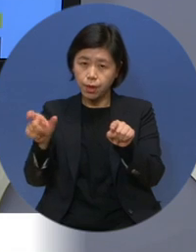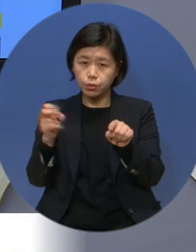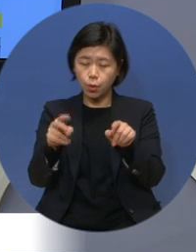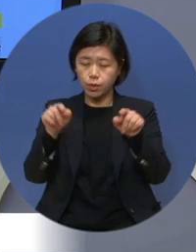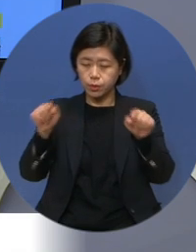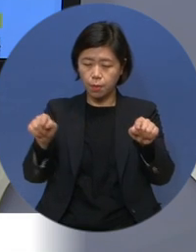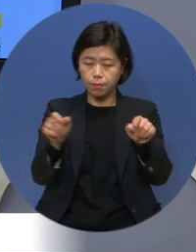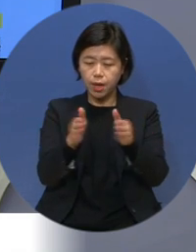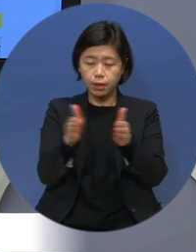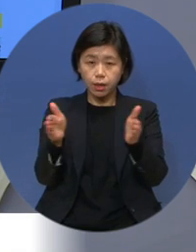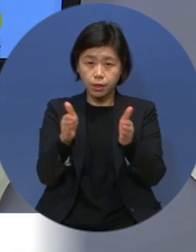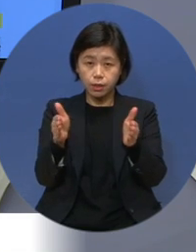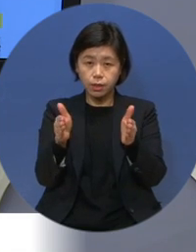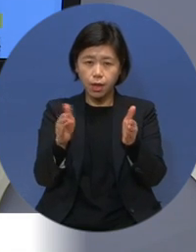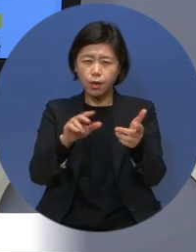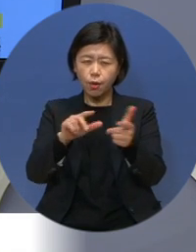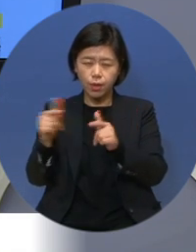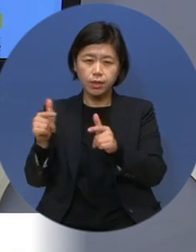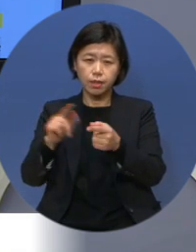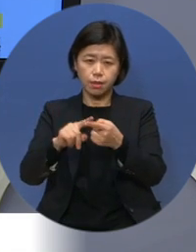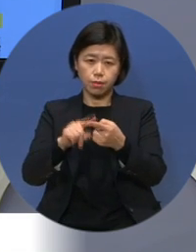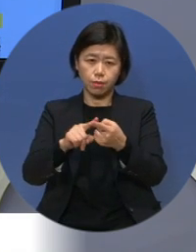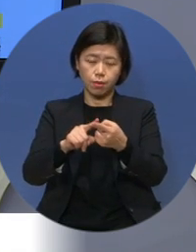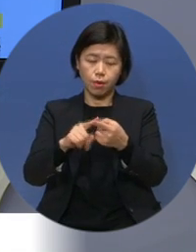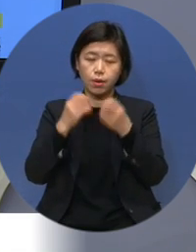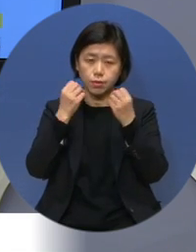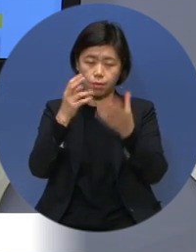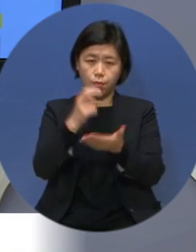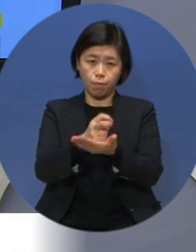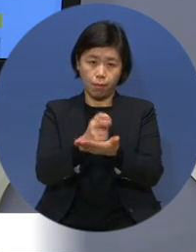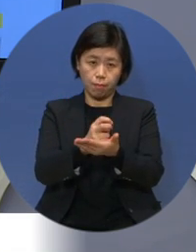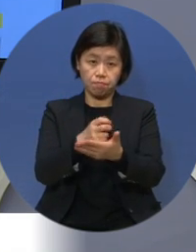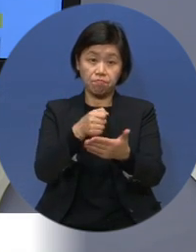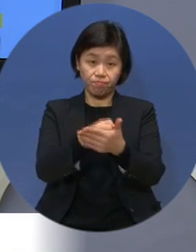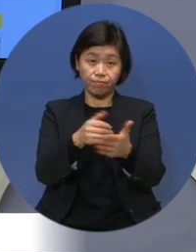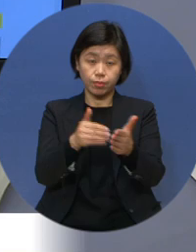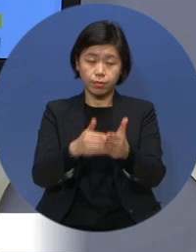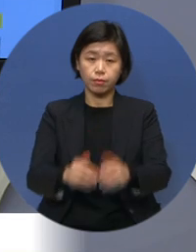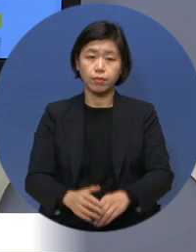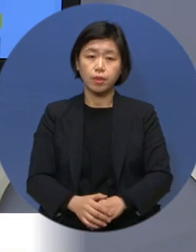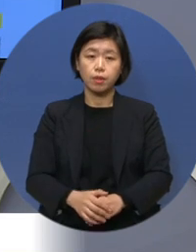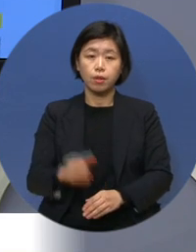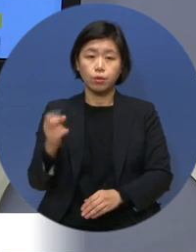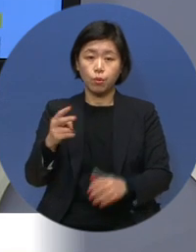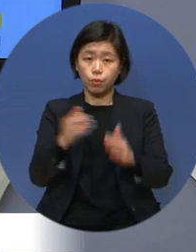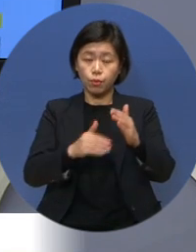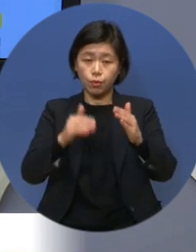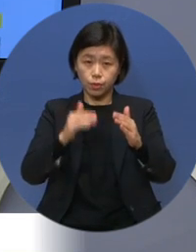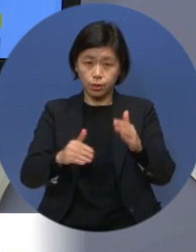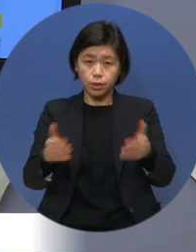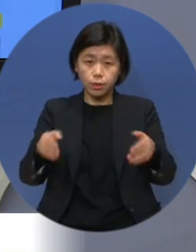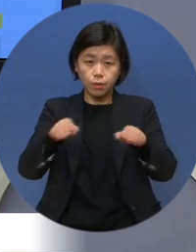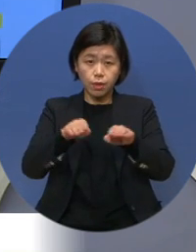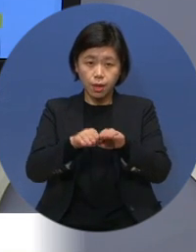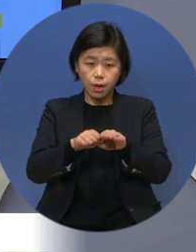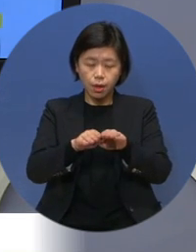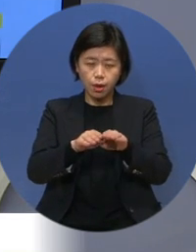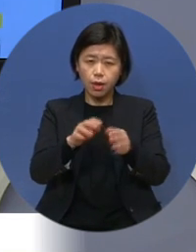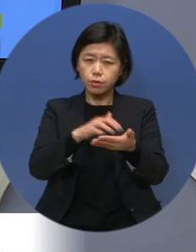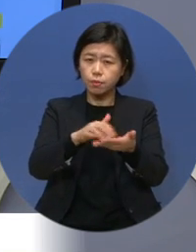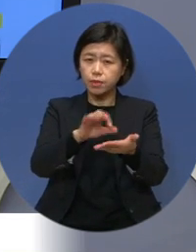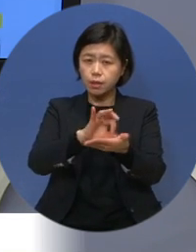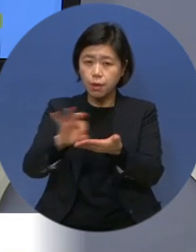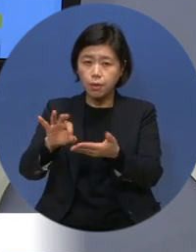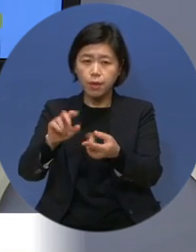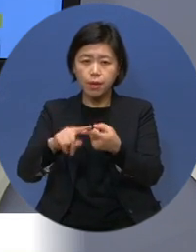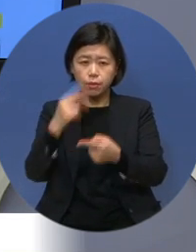점자 에 물리적 규격도 신설했습니다 또한 공공기관의 점자 표기 실태를 조사해 개선책을